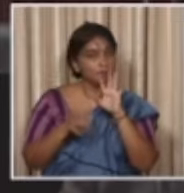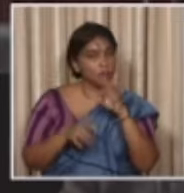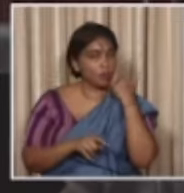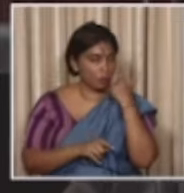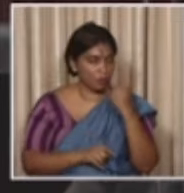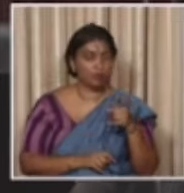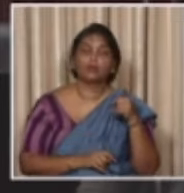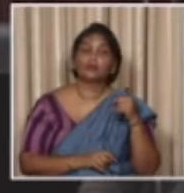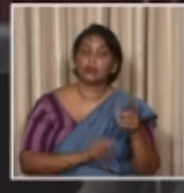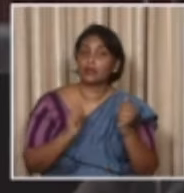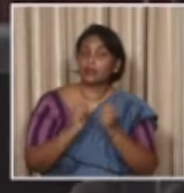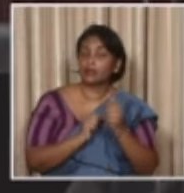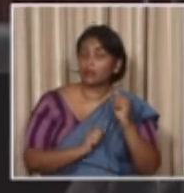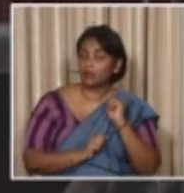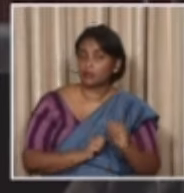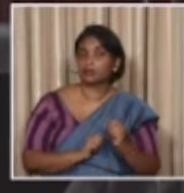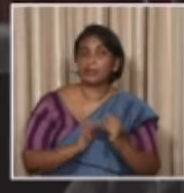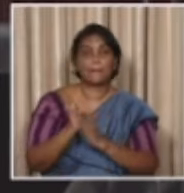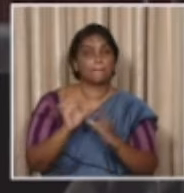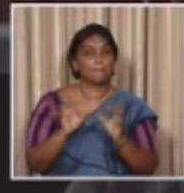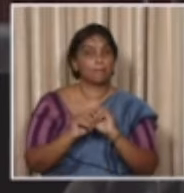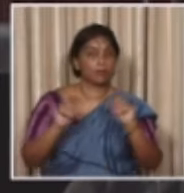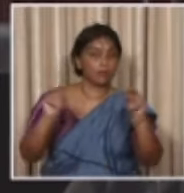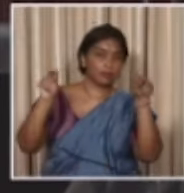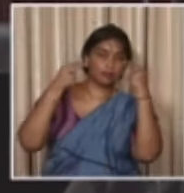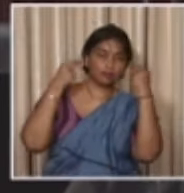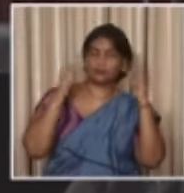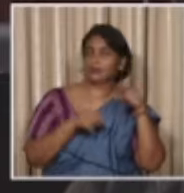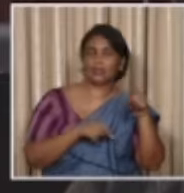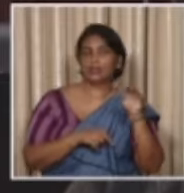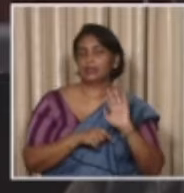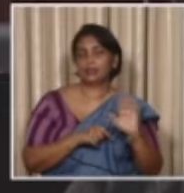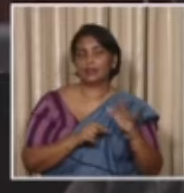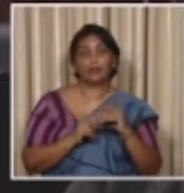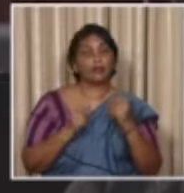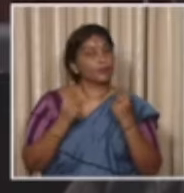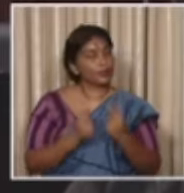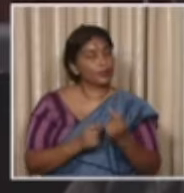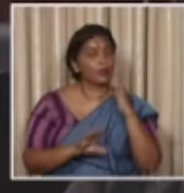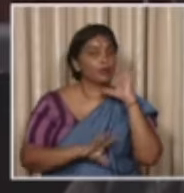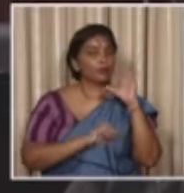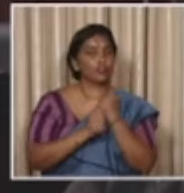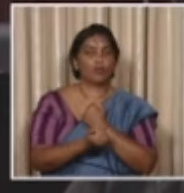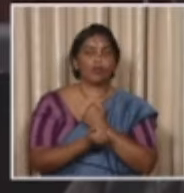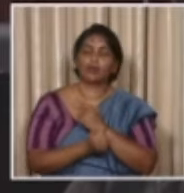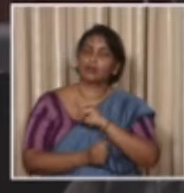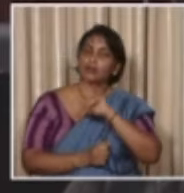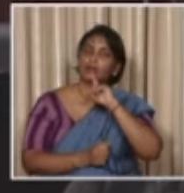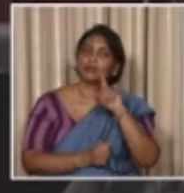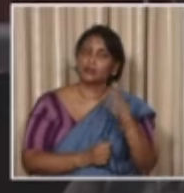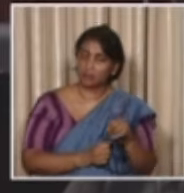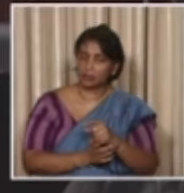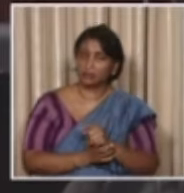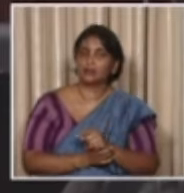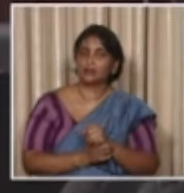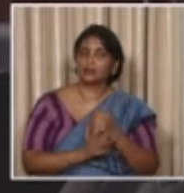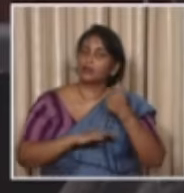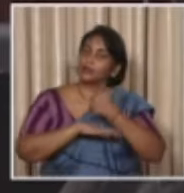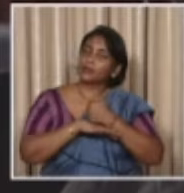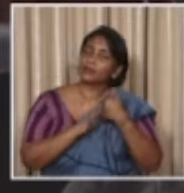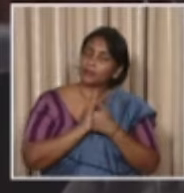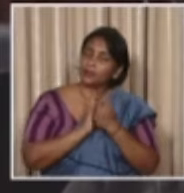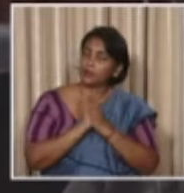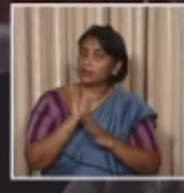දන්නවනම් කල යුත්තේ මාධ්‍ය සම්දර්ශන පැවැත්වීම නෙවෙයි, වහාම ඒ තොරතුර පොලිසියට ලබා දීමයි. ගරු